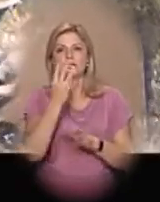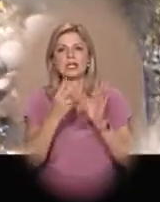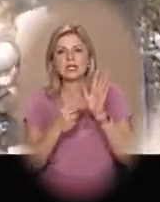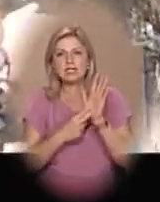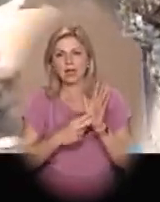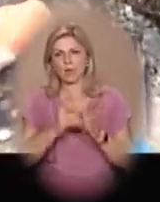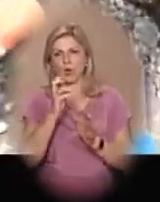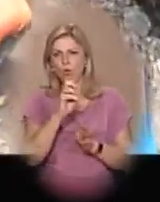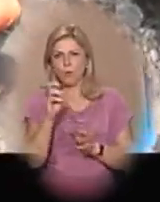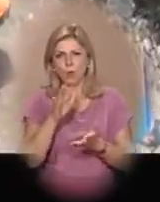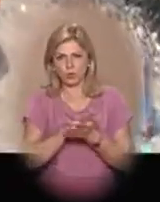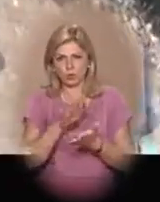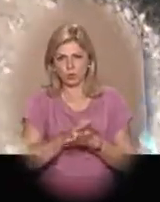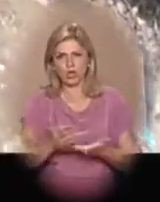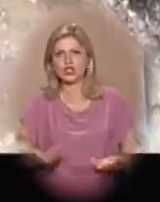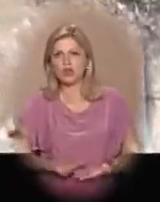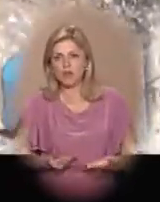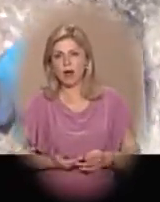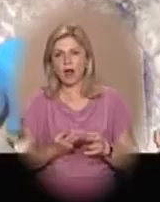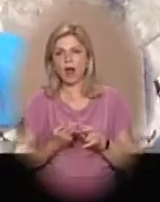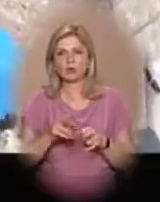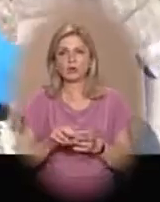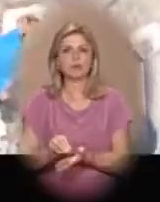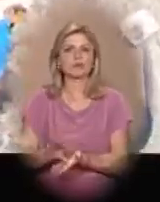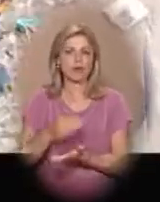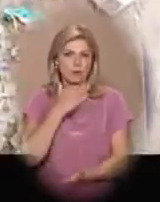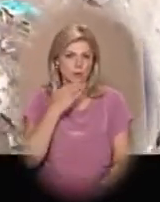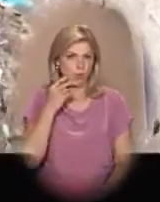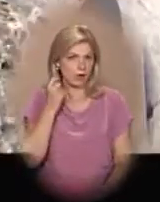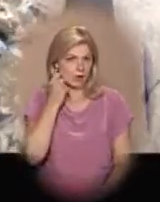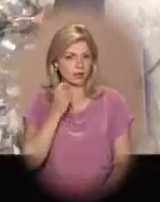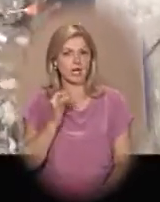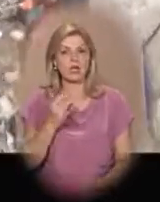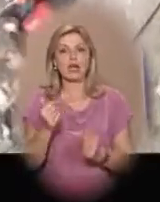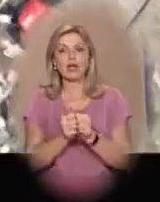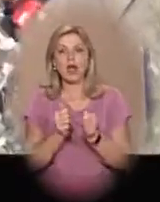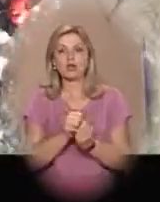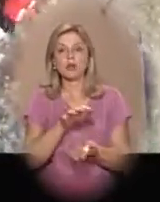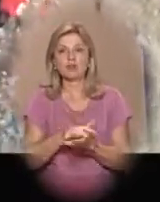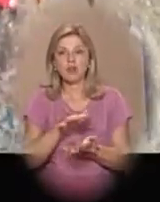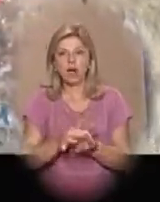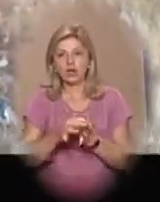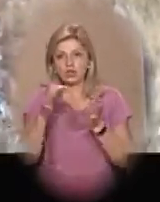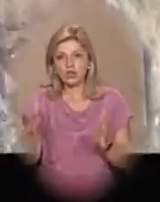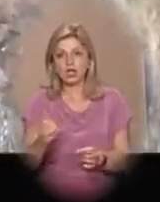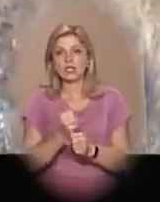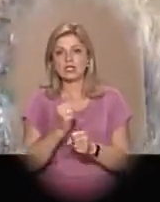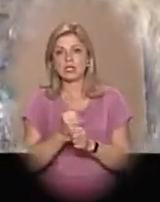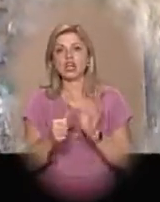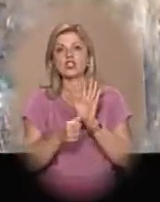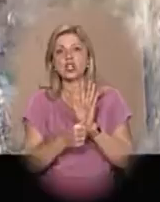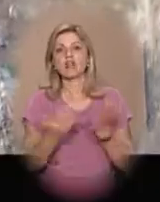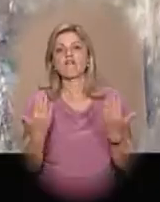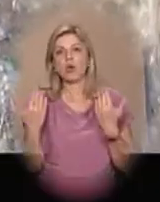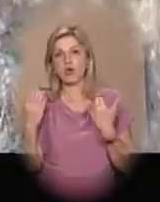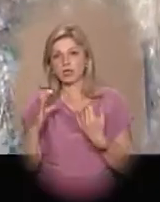сміття, переважно побутового, яке накопичувалося там роками. Поруч зі звалищем, пишуть активісти, вони провели 6 вихідних із